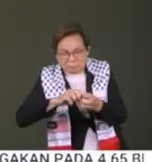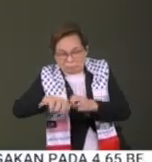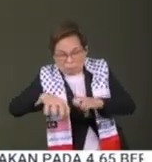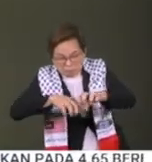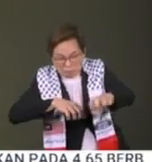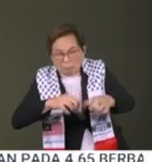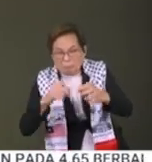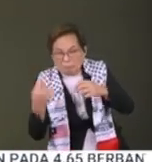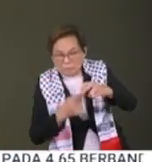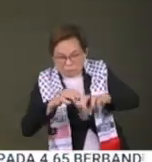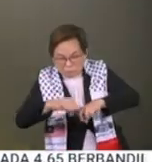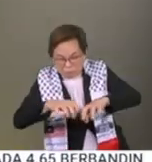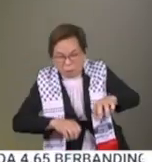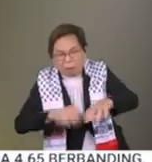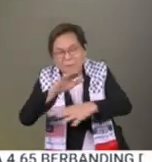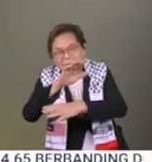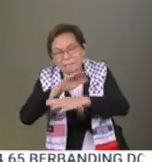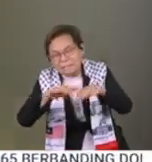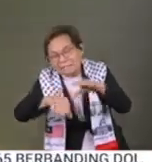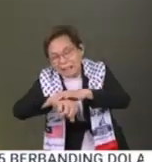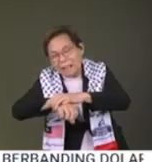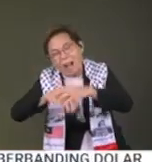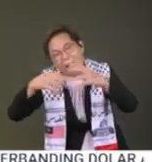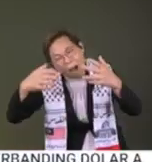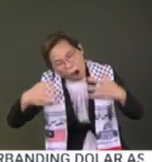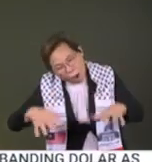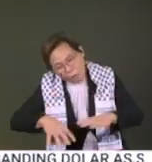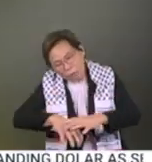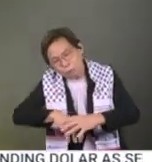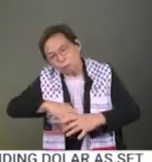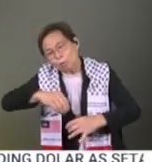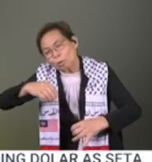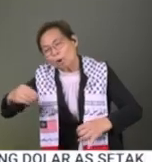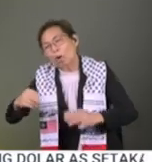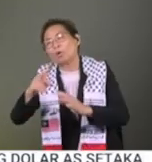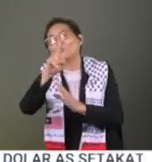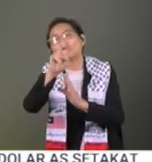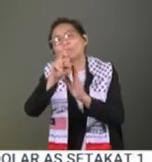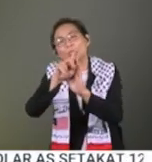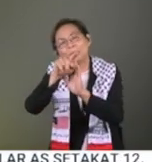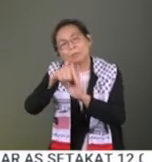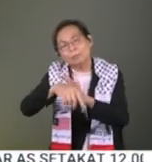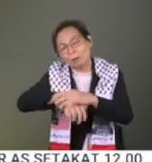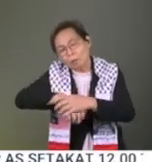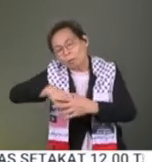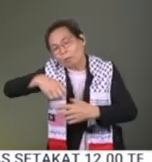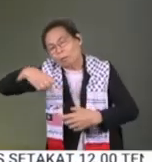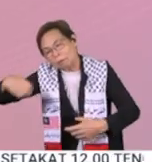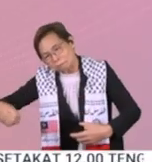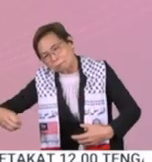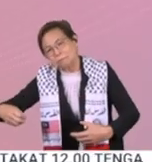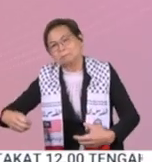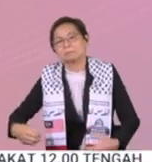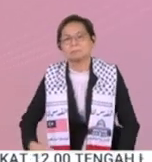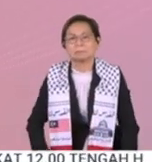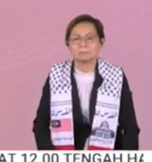dileraikan dan tangan mangsa akhirnya dapat dikeluarkan 20 minit kemudian.